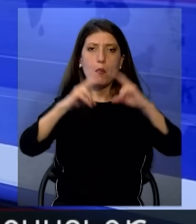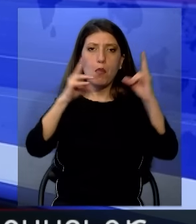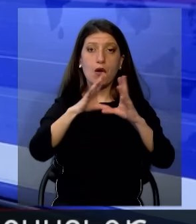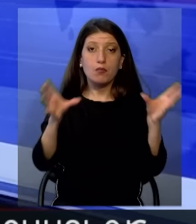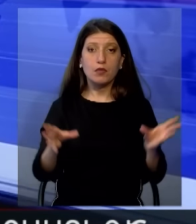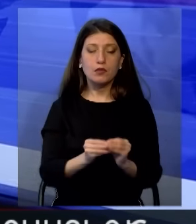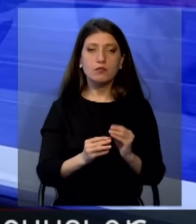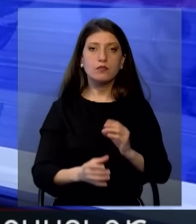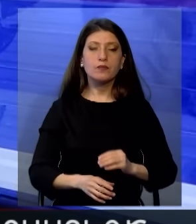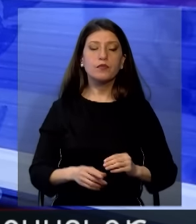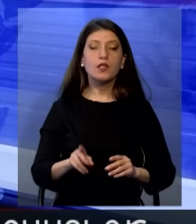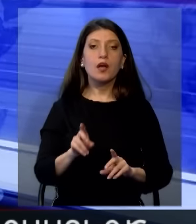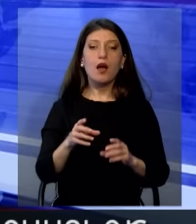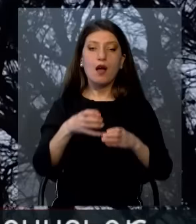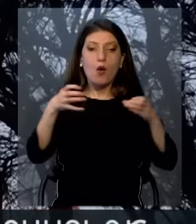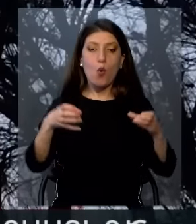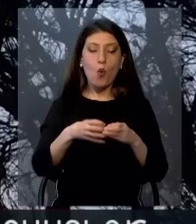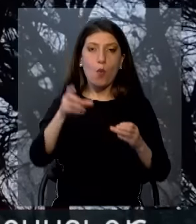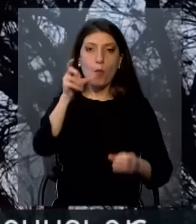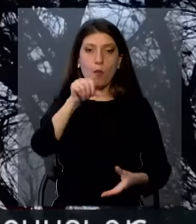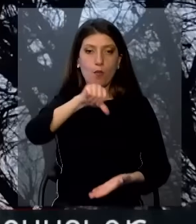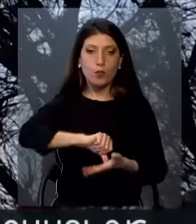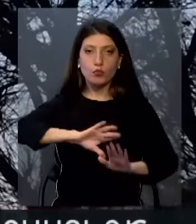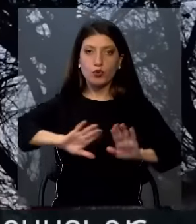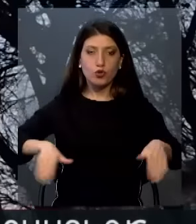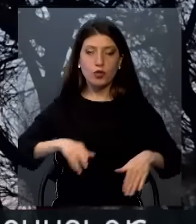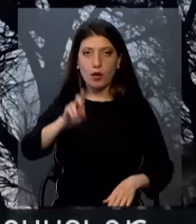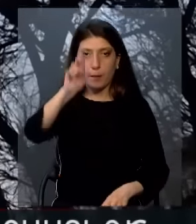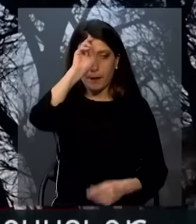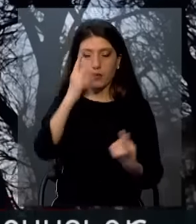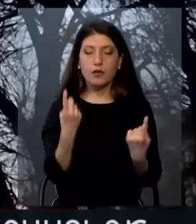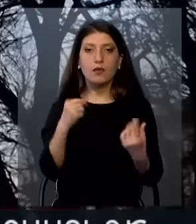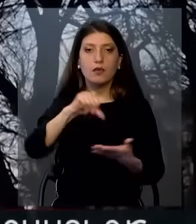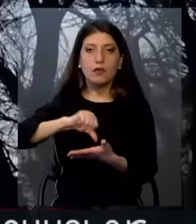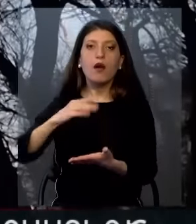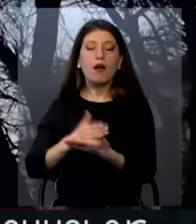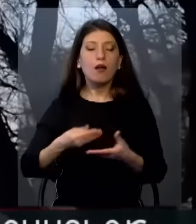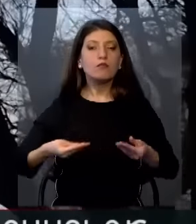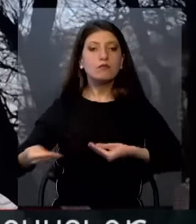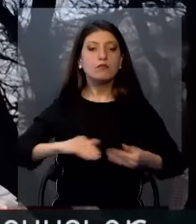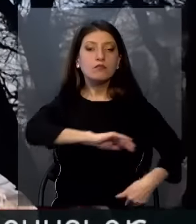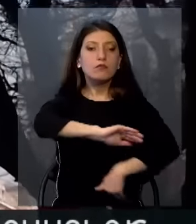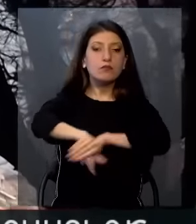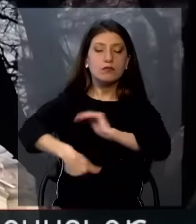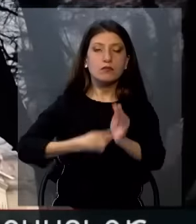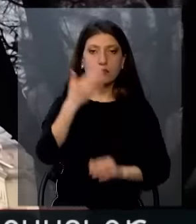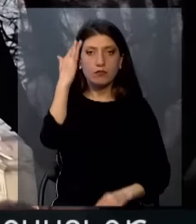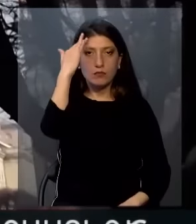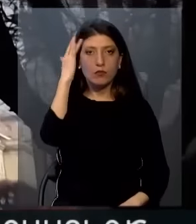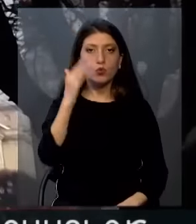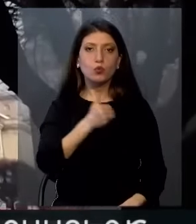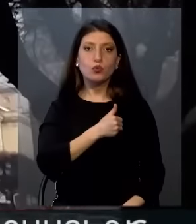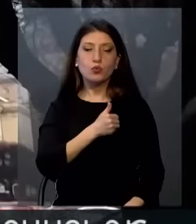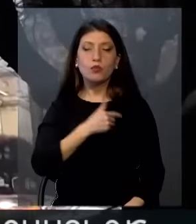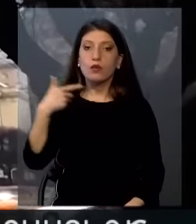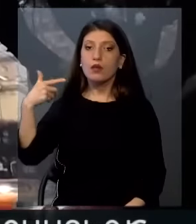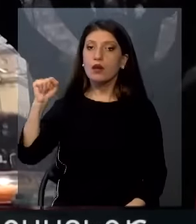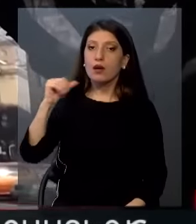մասնագետներից։ Հանձնախմբի կազմում չկան գործող պետական պաշտոնյաներ, սակայն կա փոխգործակցության ակնկալիք։